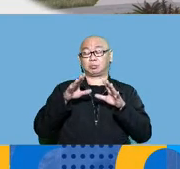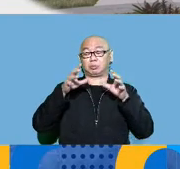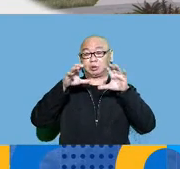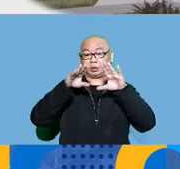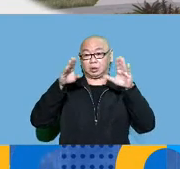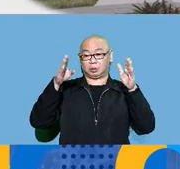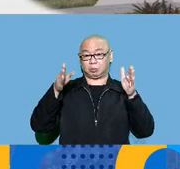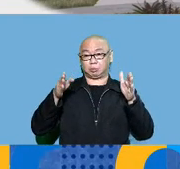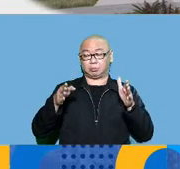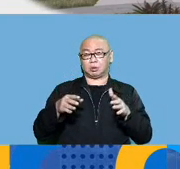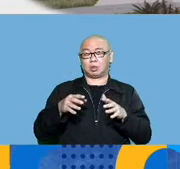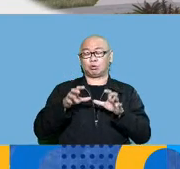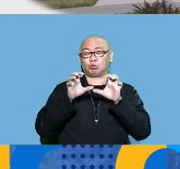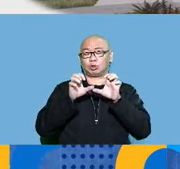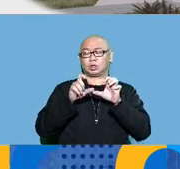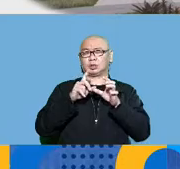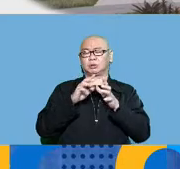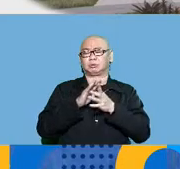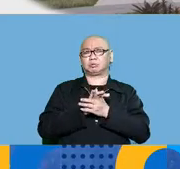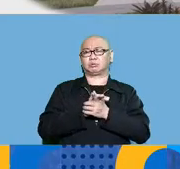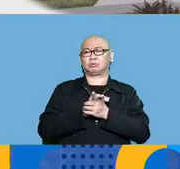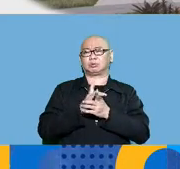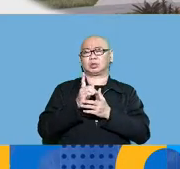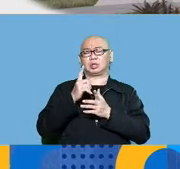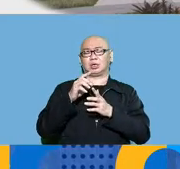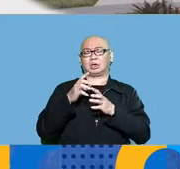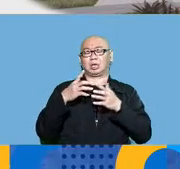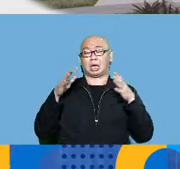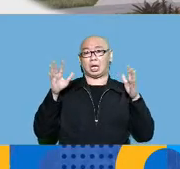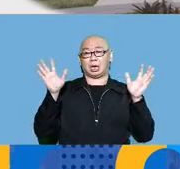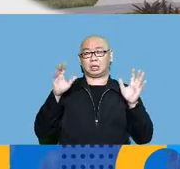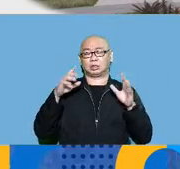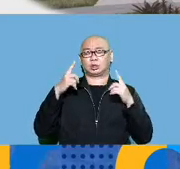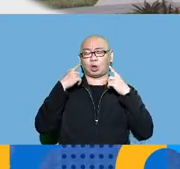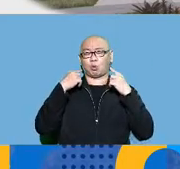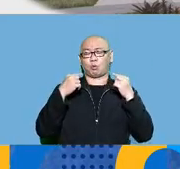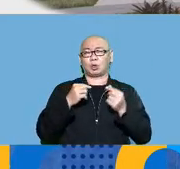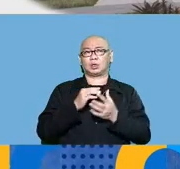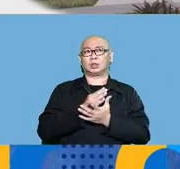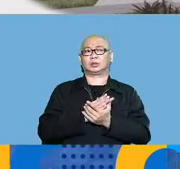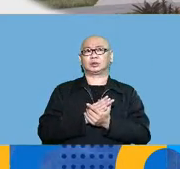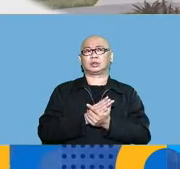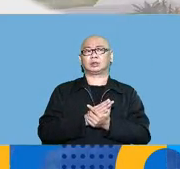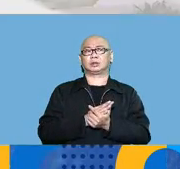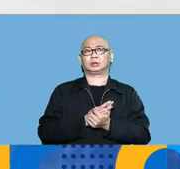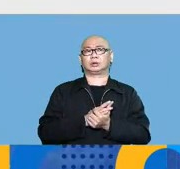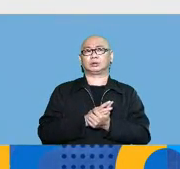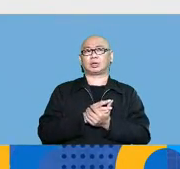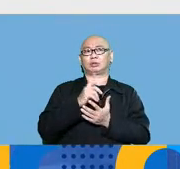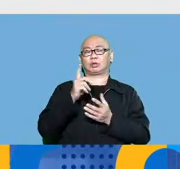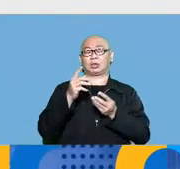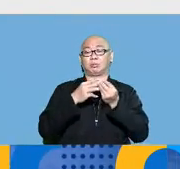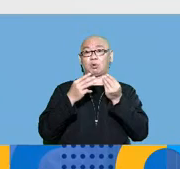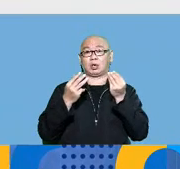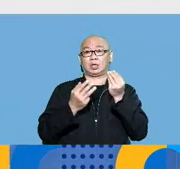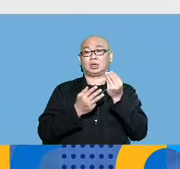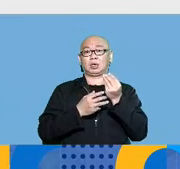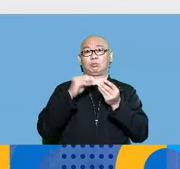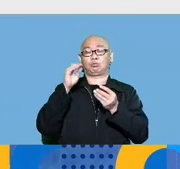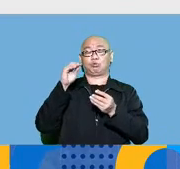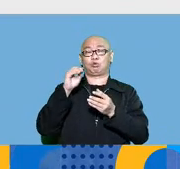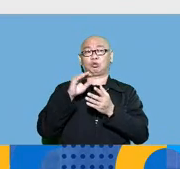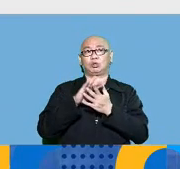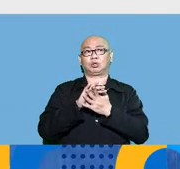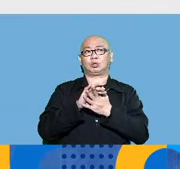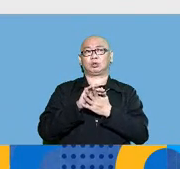juga merupakan wujud nyata dari Sang Garuda elang Jawa. Satu lagi dari perwakilan burung yang dijumpai di